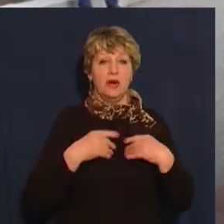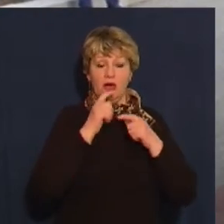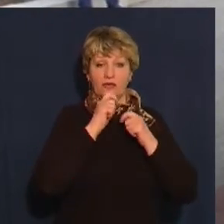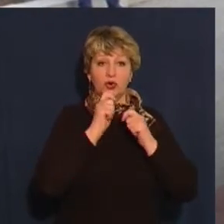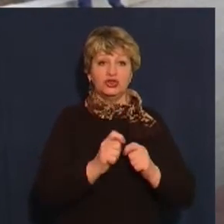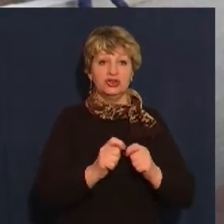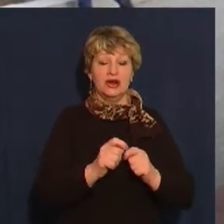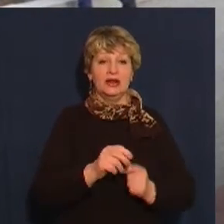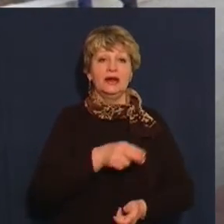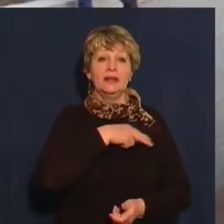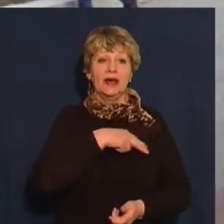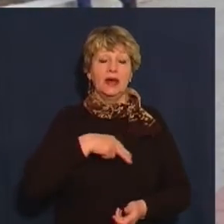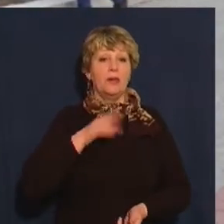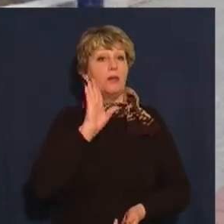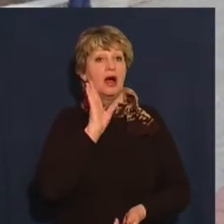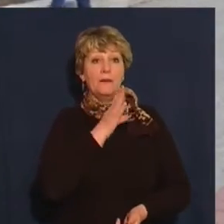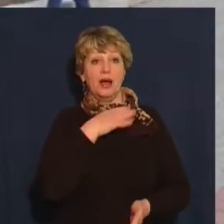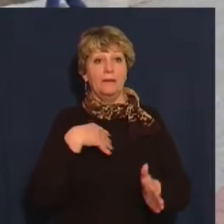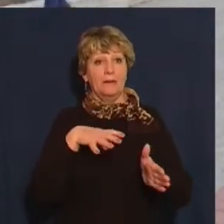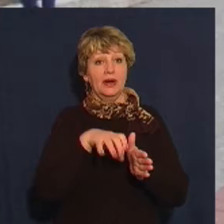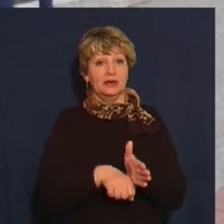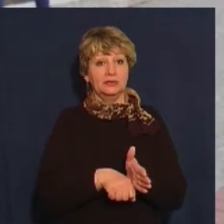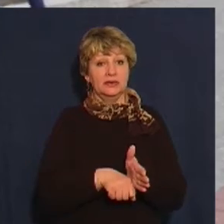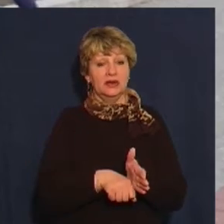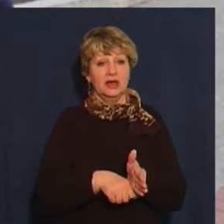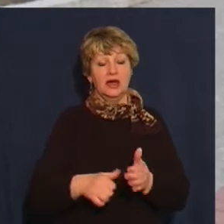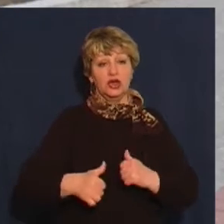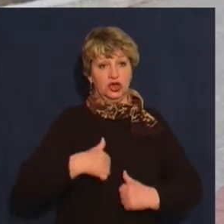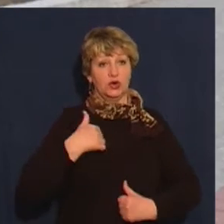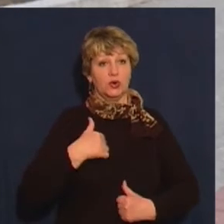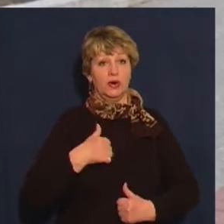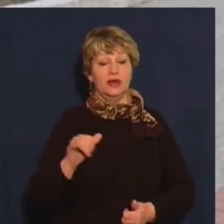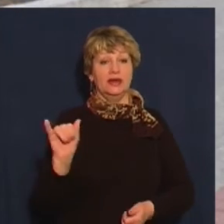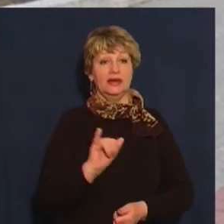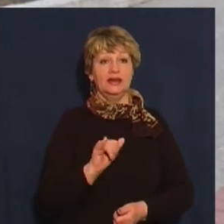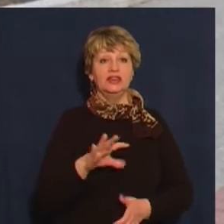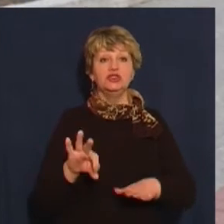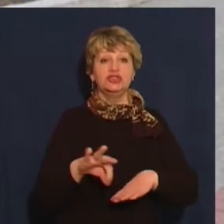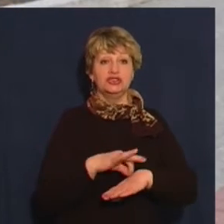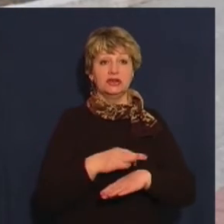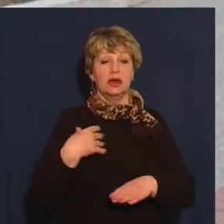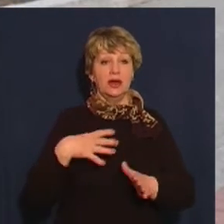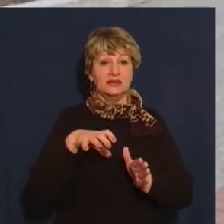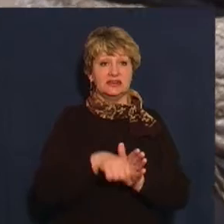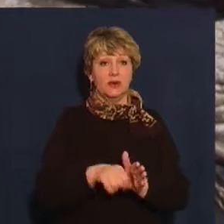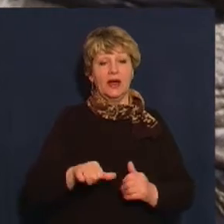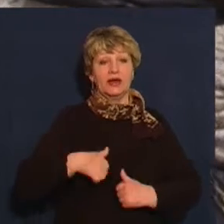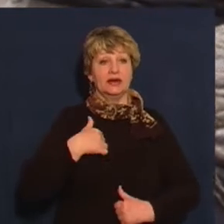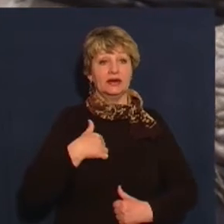нагороди мамі загинувшого героя та жінці загинувшого